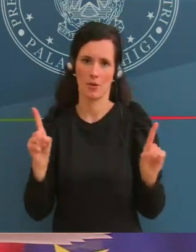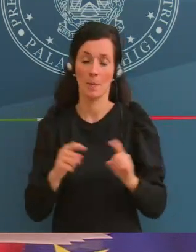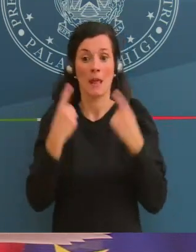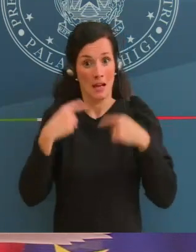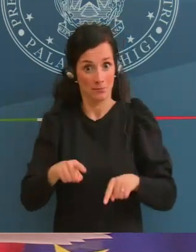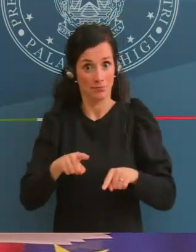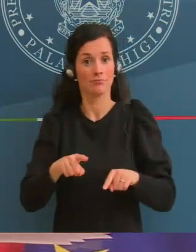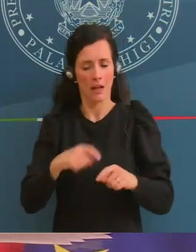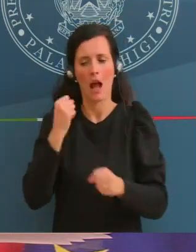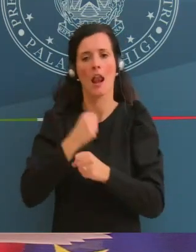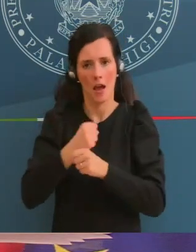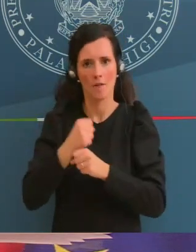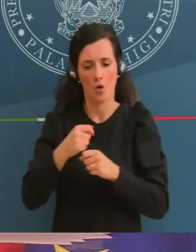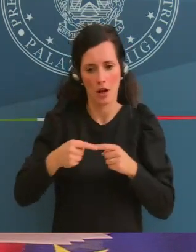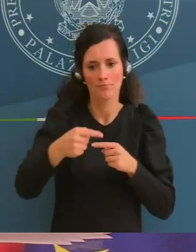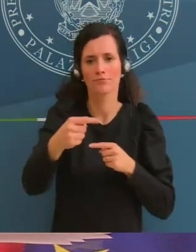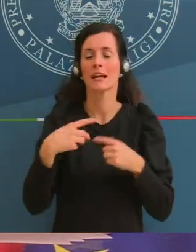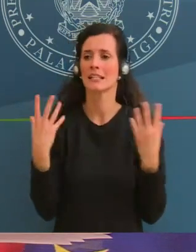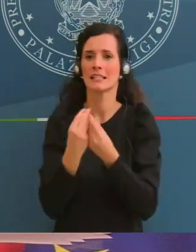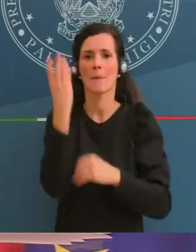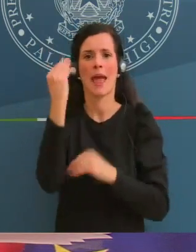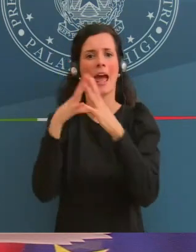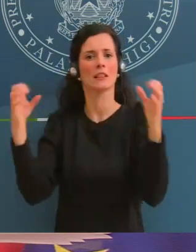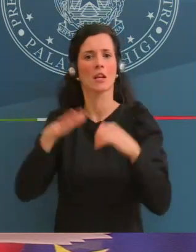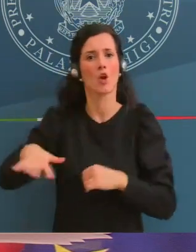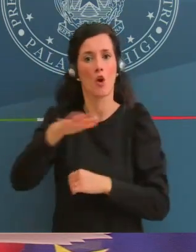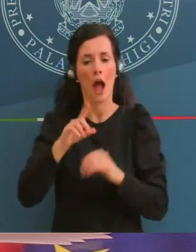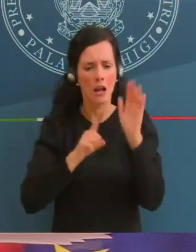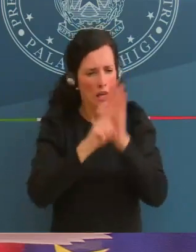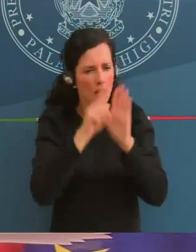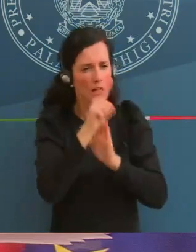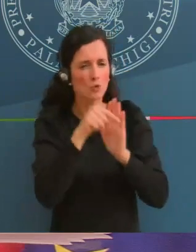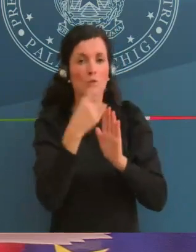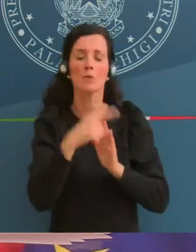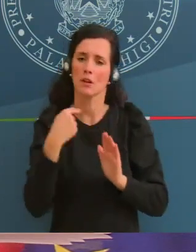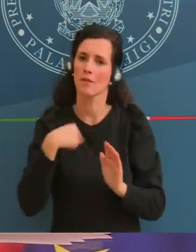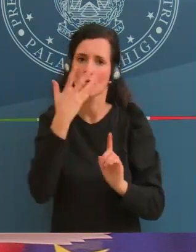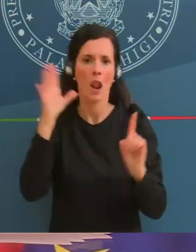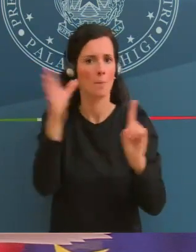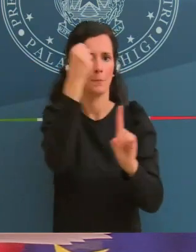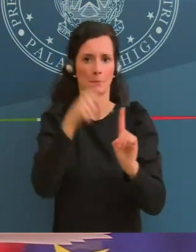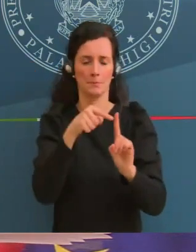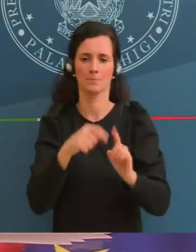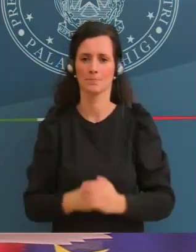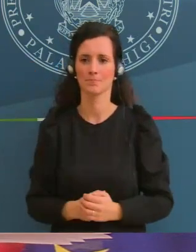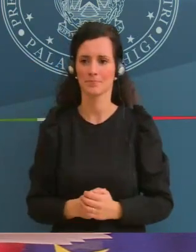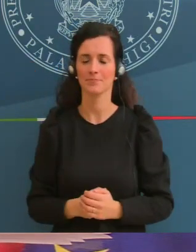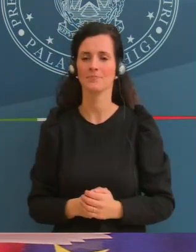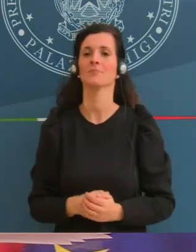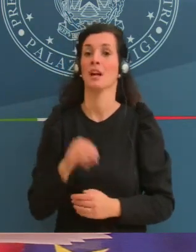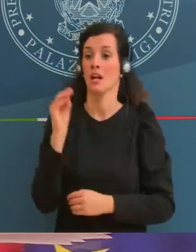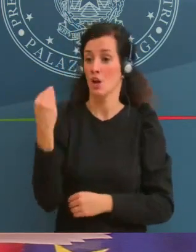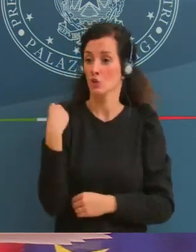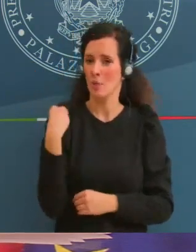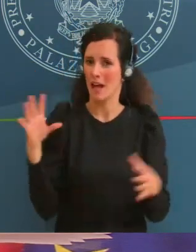il mes come sapete questo processo riformatore non è di oggi non è di ieri ma e l'abbiamo scoperto cos'è un